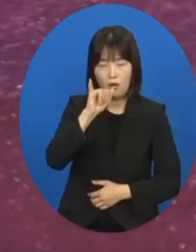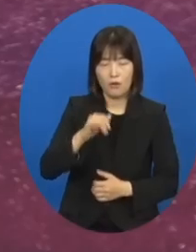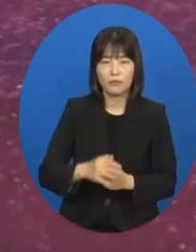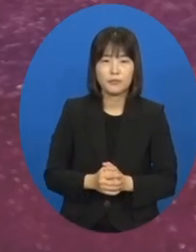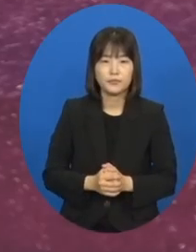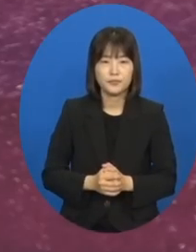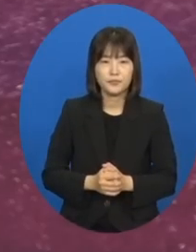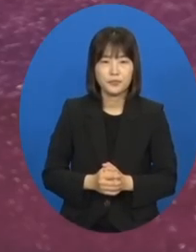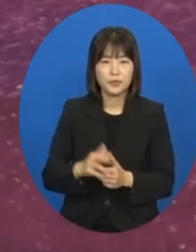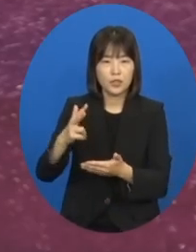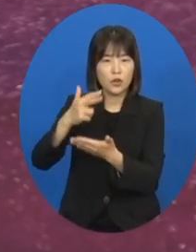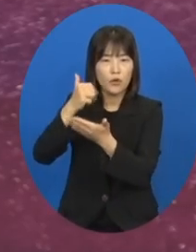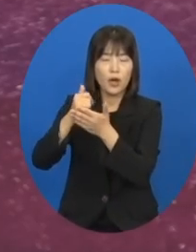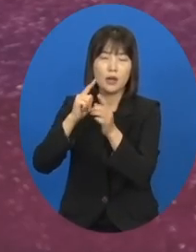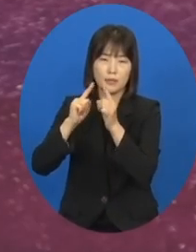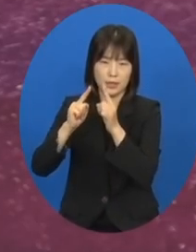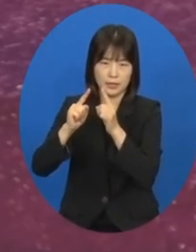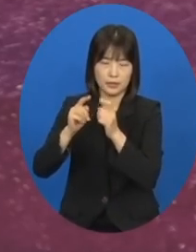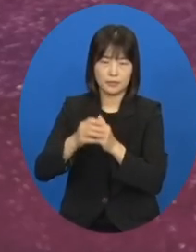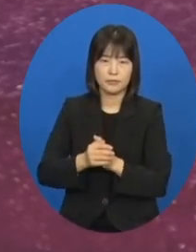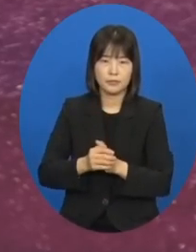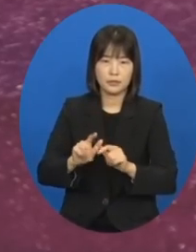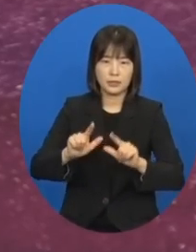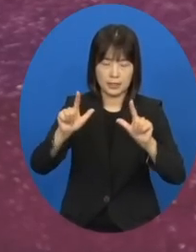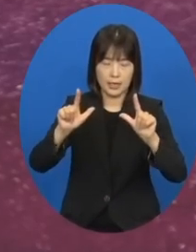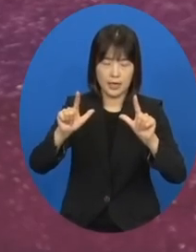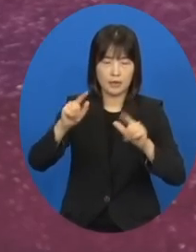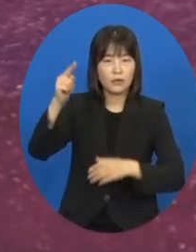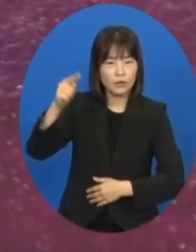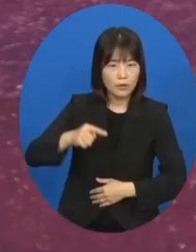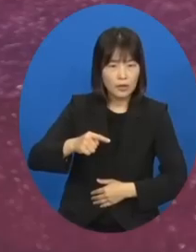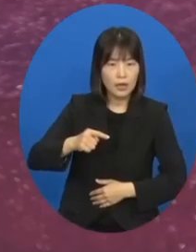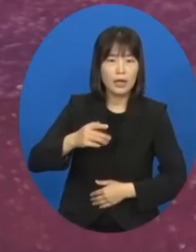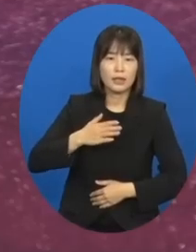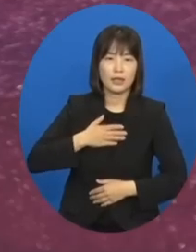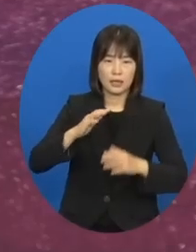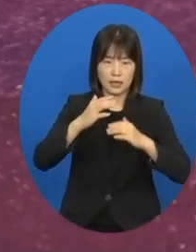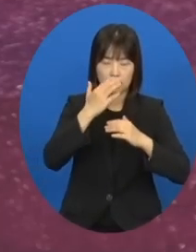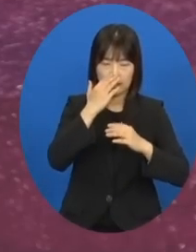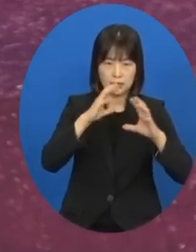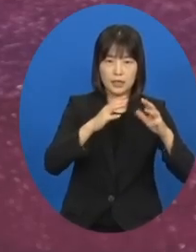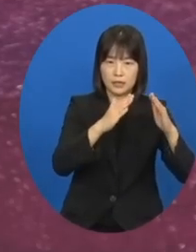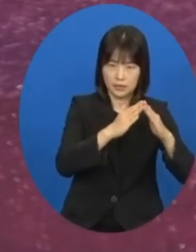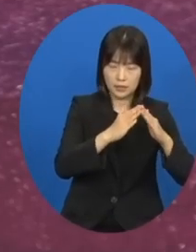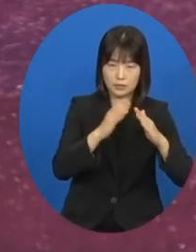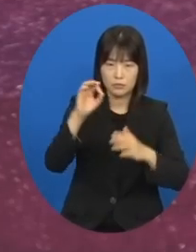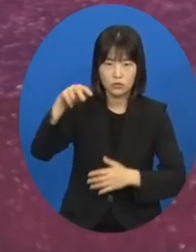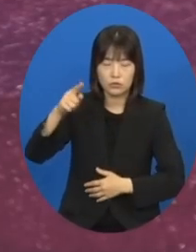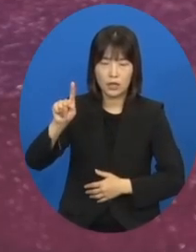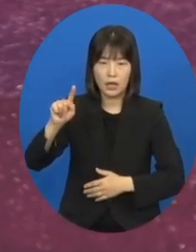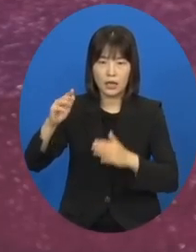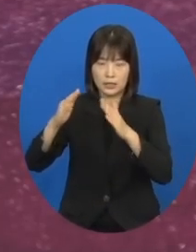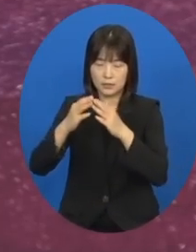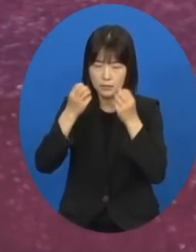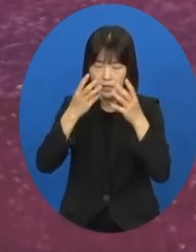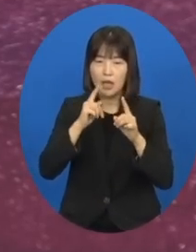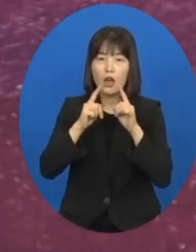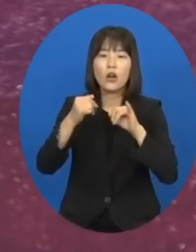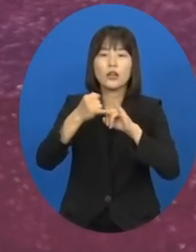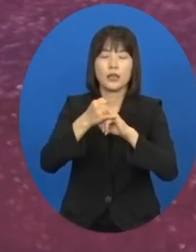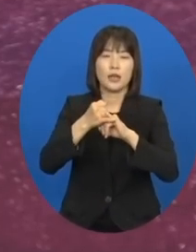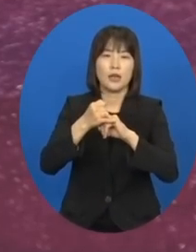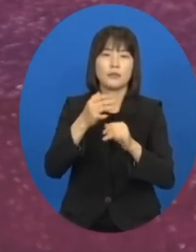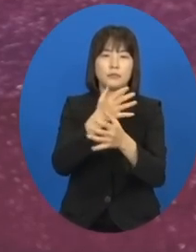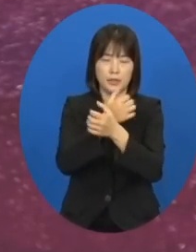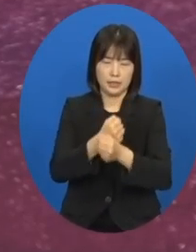있습니다 여호와의 말씀이니라 날이 이르리니 내가 이스라엘 집과 유다 집에 새 언약을 맺으리라 이미